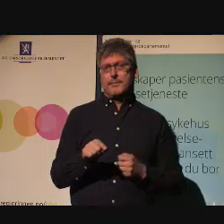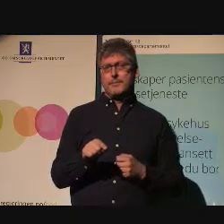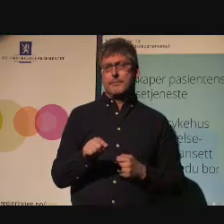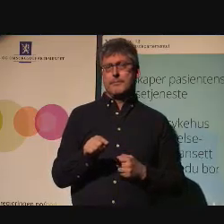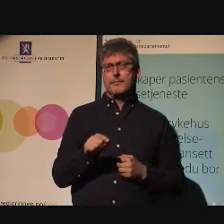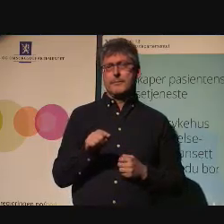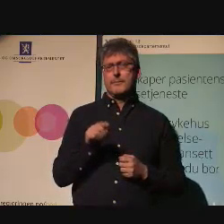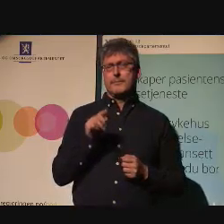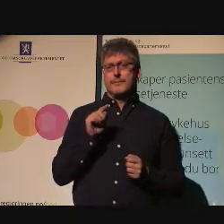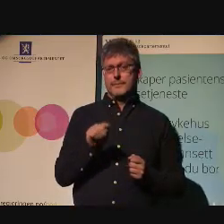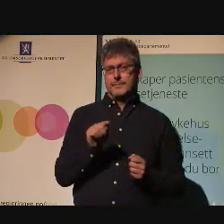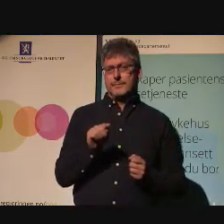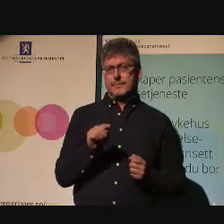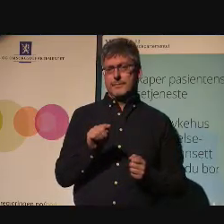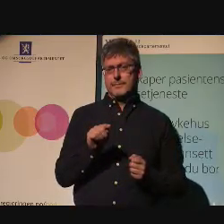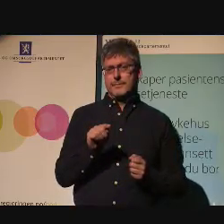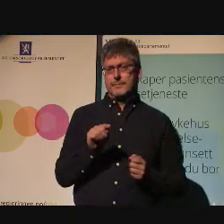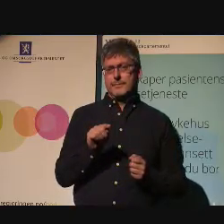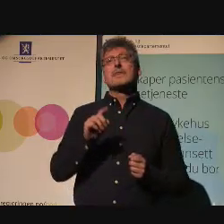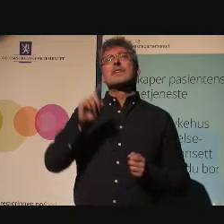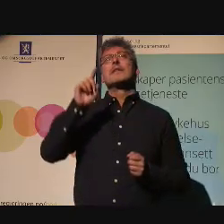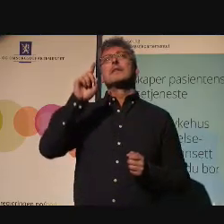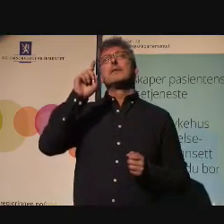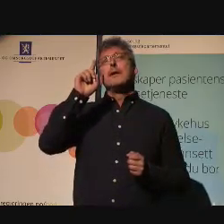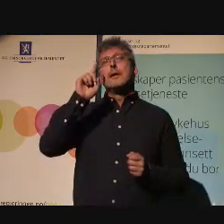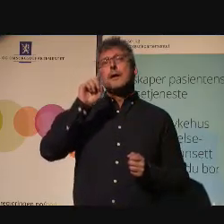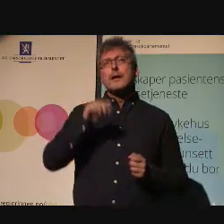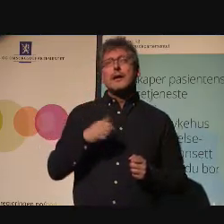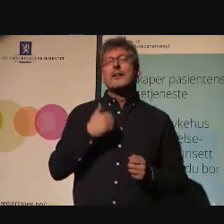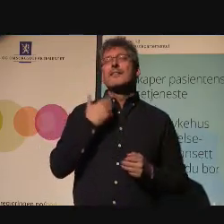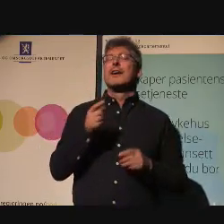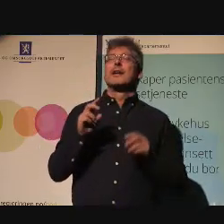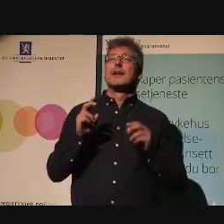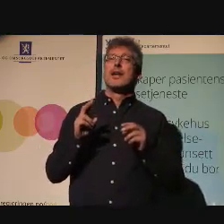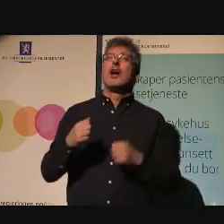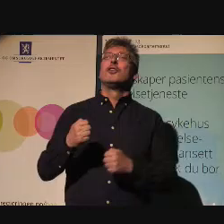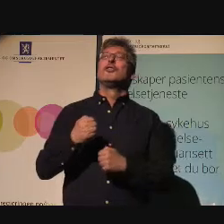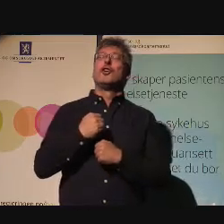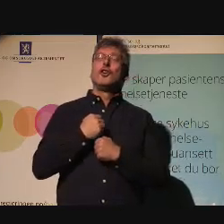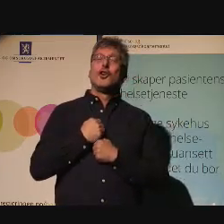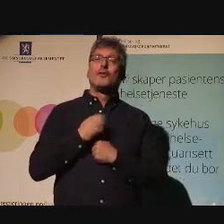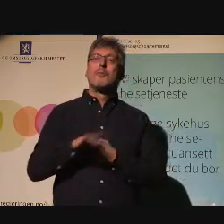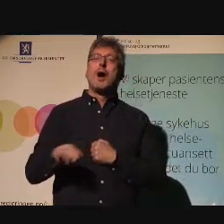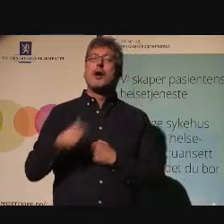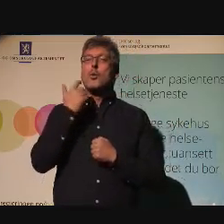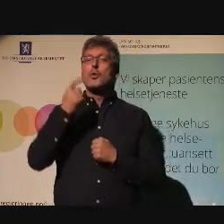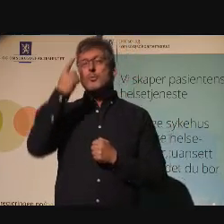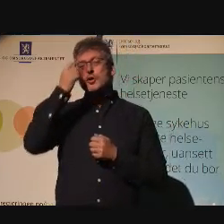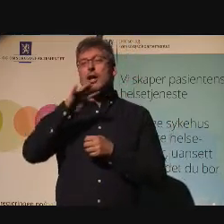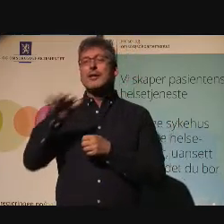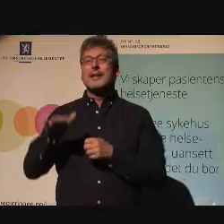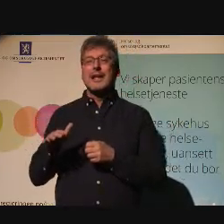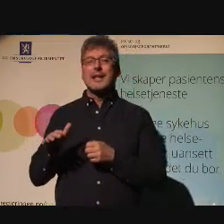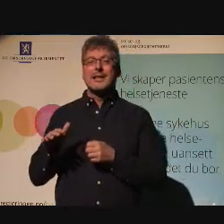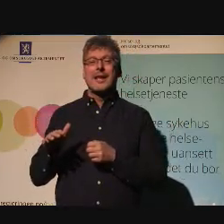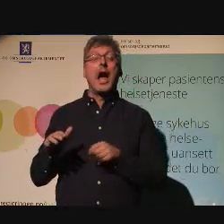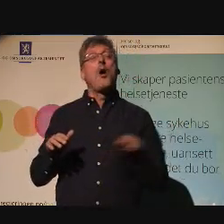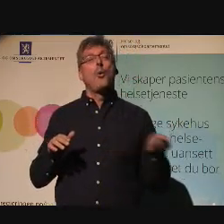at det kan være trygt for barne- og ungdomspsykiatrien å tenke at barnevernet har behov for vår